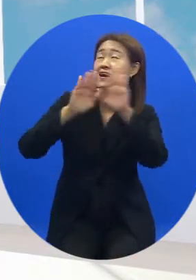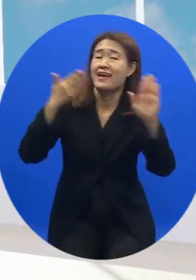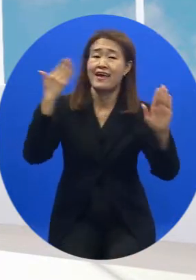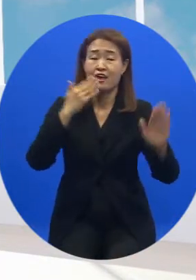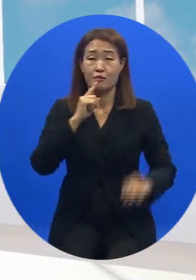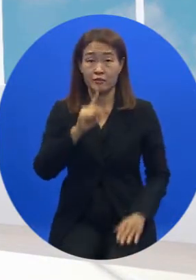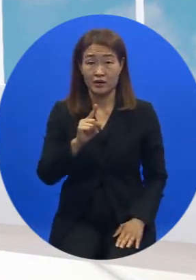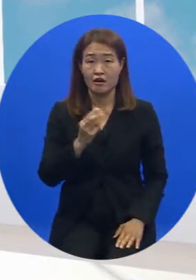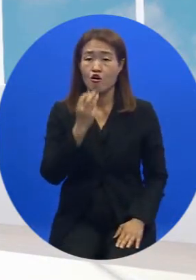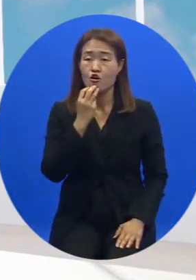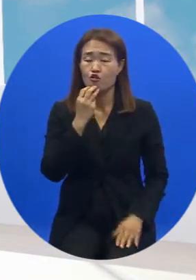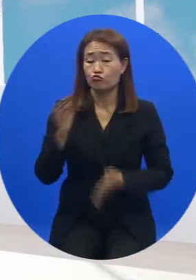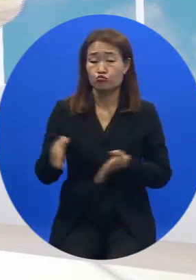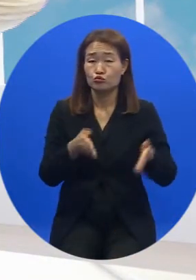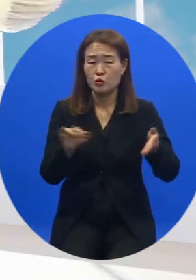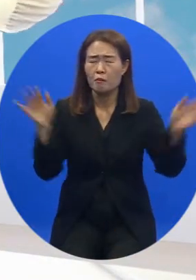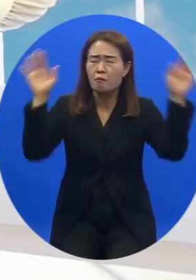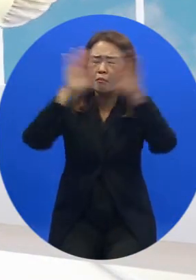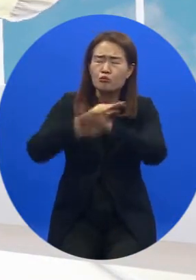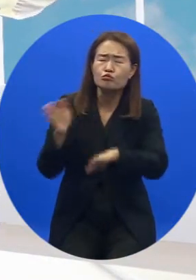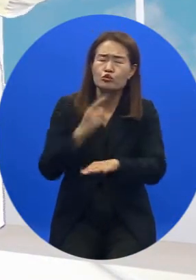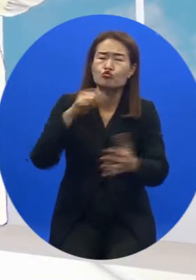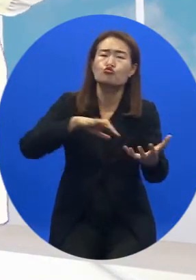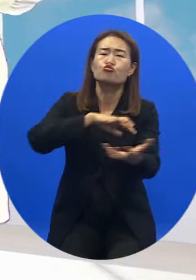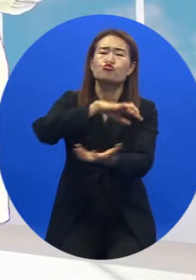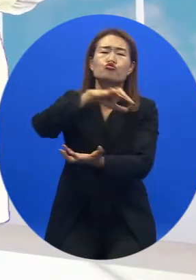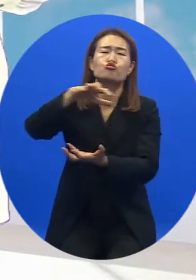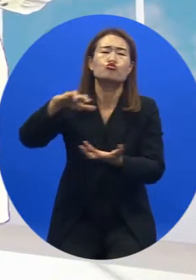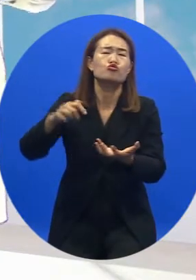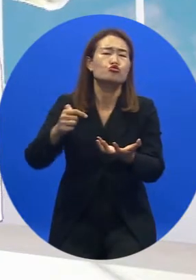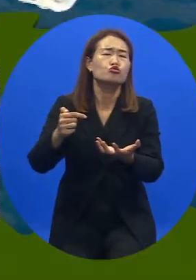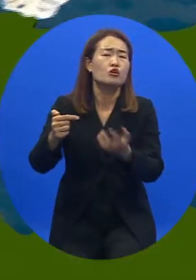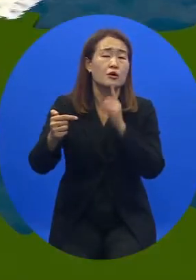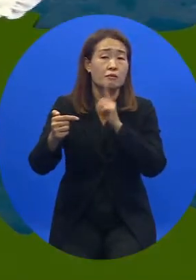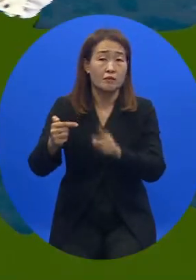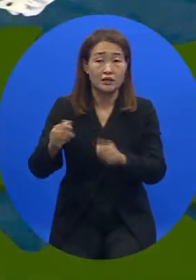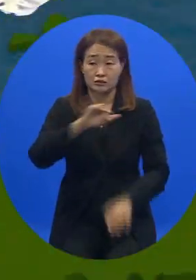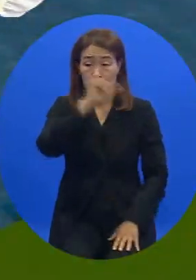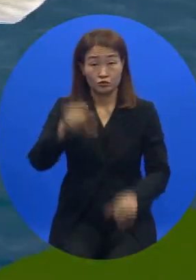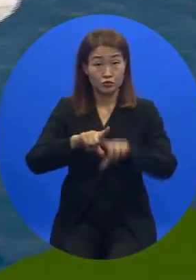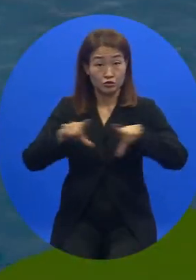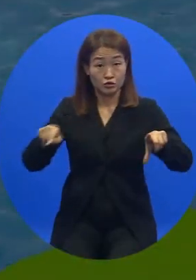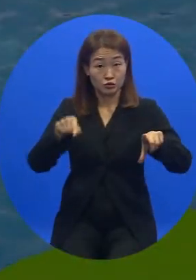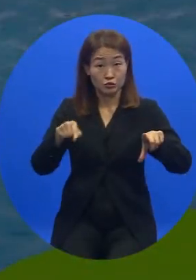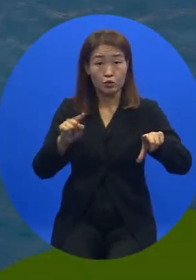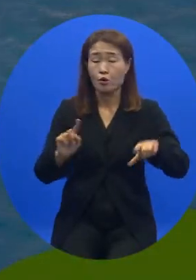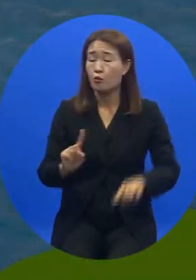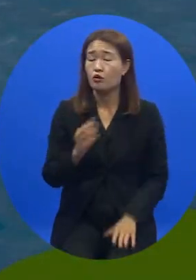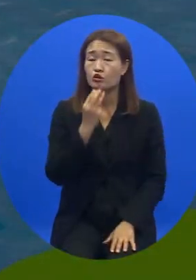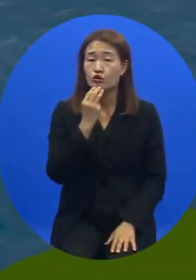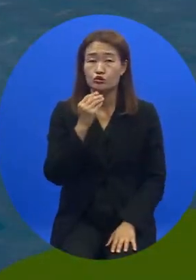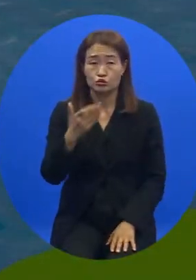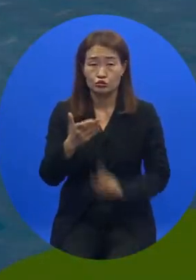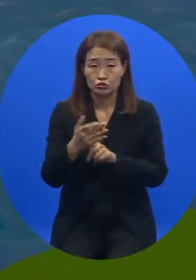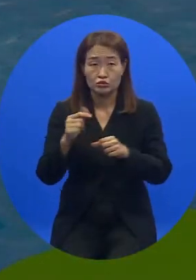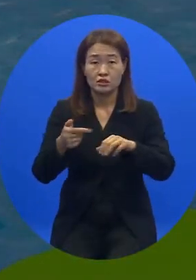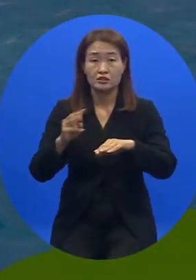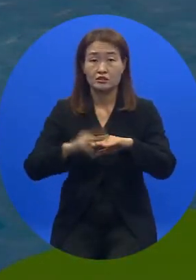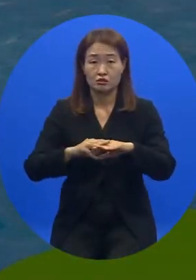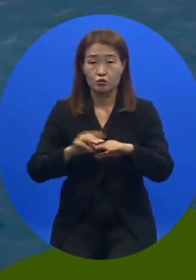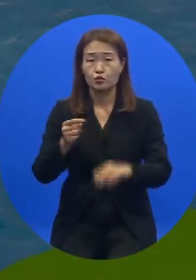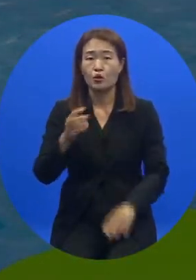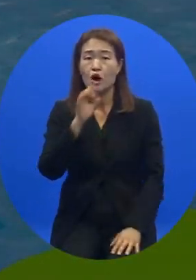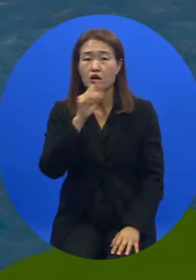드러나 있는데요. 수도권은 밤부터 구름의 양이 많아지겠습니다. 중부지방 기온 보시면 서울은 19도, 대전